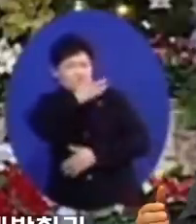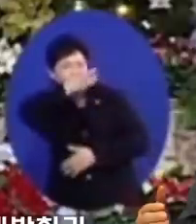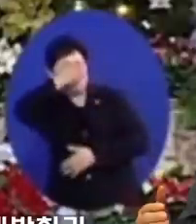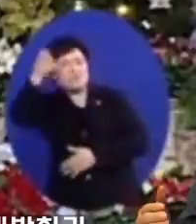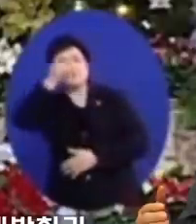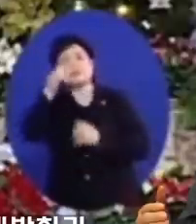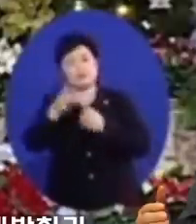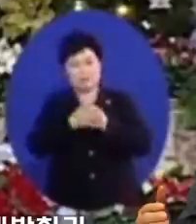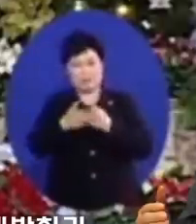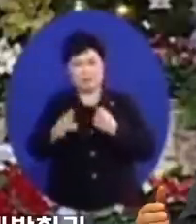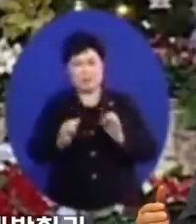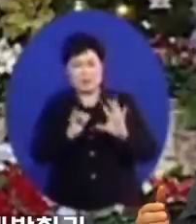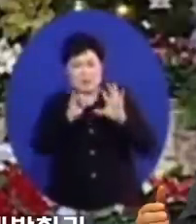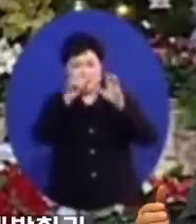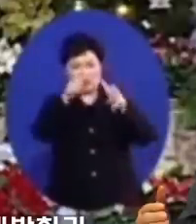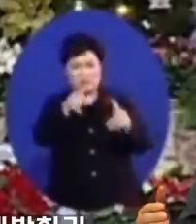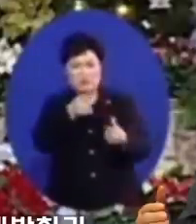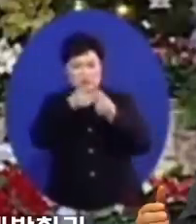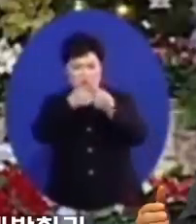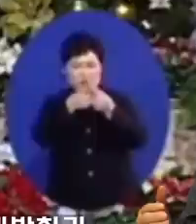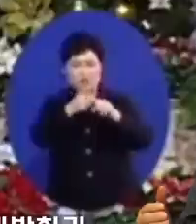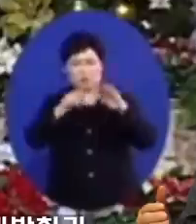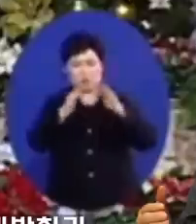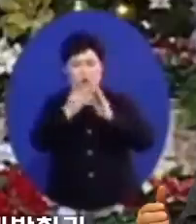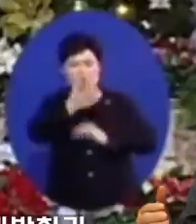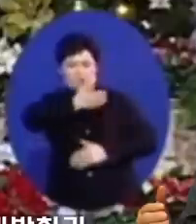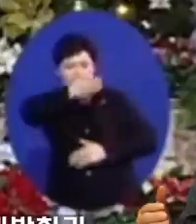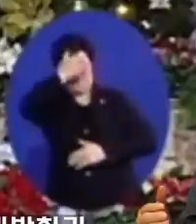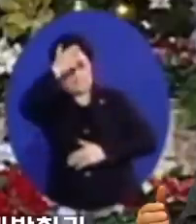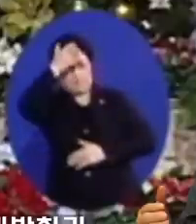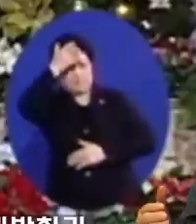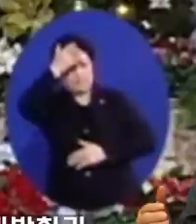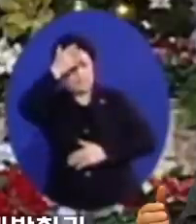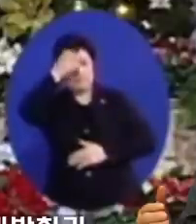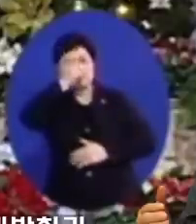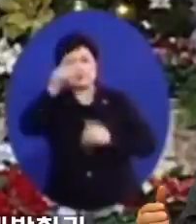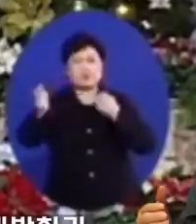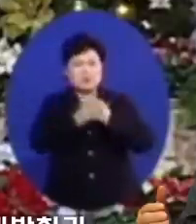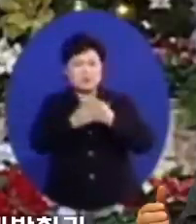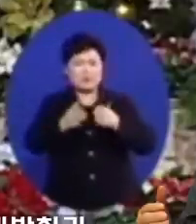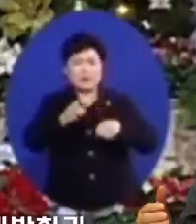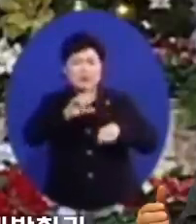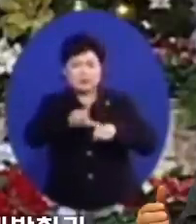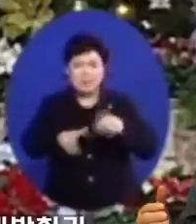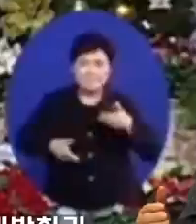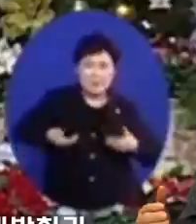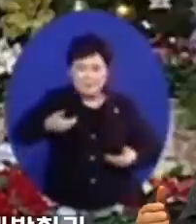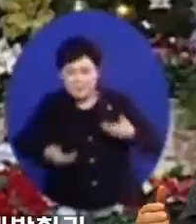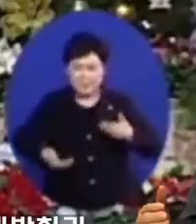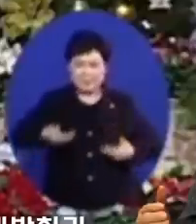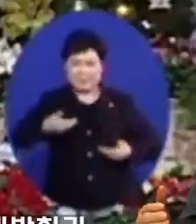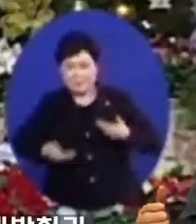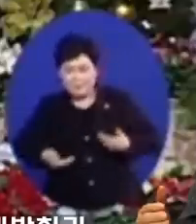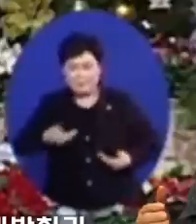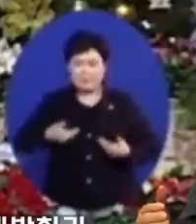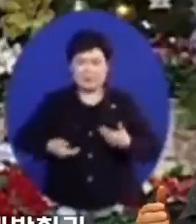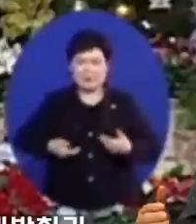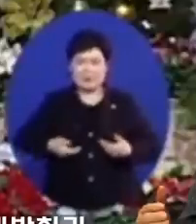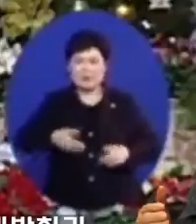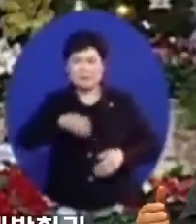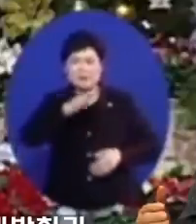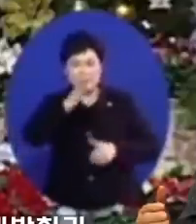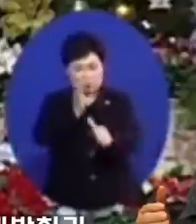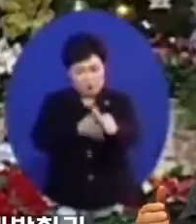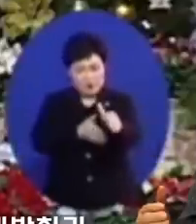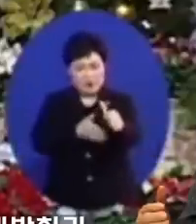때문이에요. 세계 최대의 교회를 세우겠다고 하니까 한시도 아끼지 않고 뛰어야 되는 것입니다. 구하라 주실